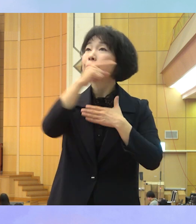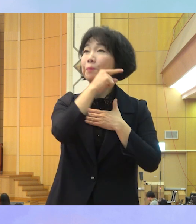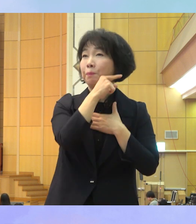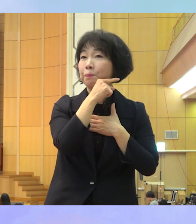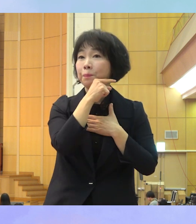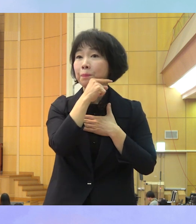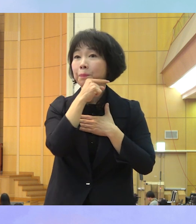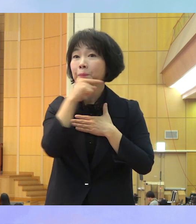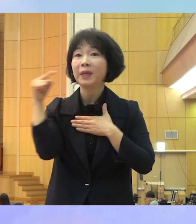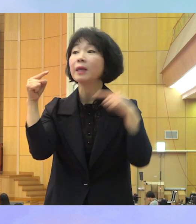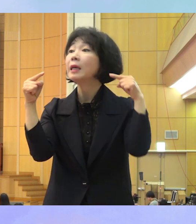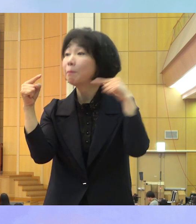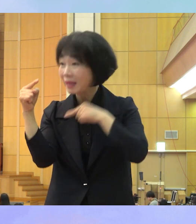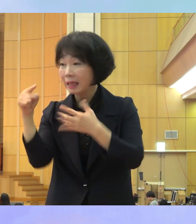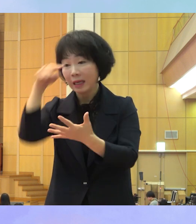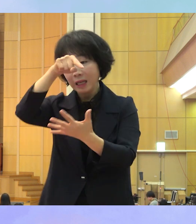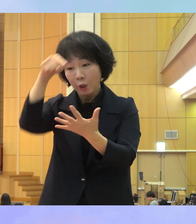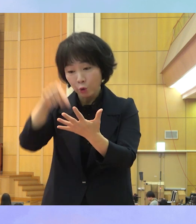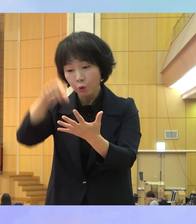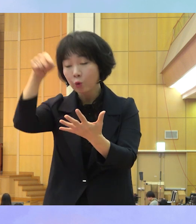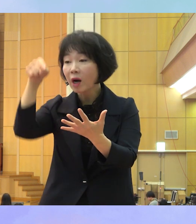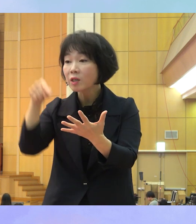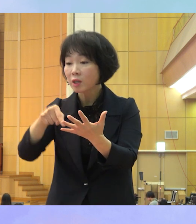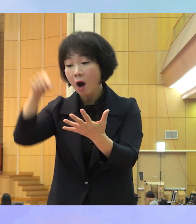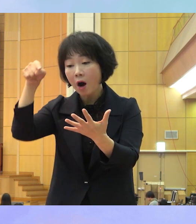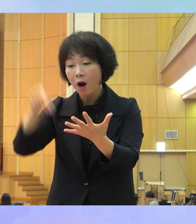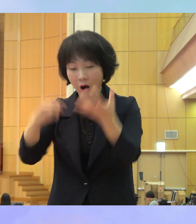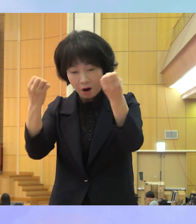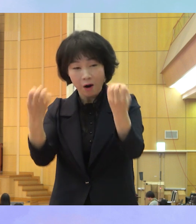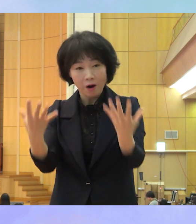내가 그 피를